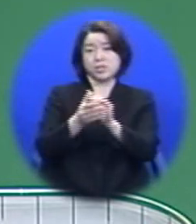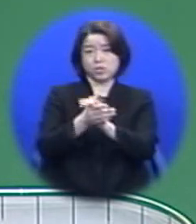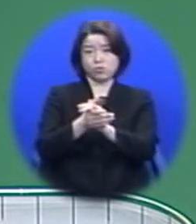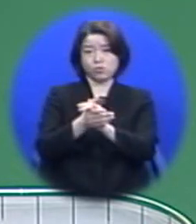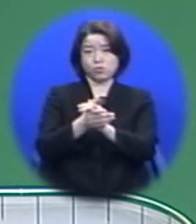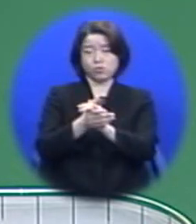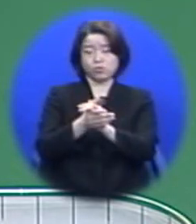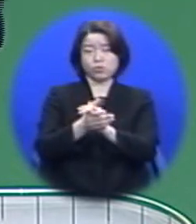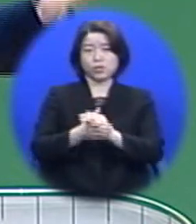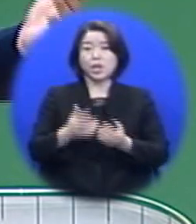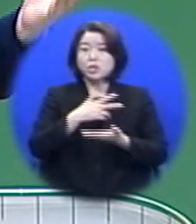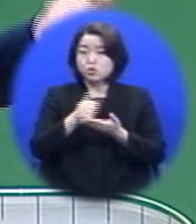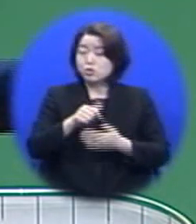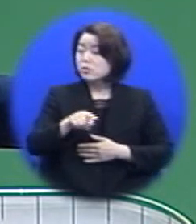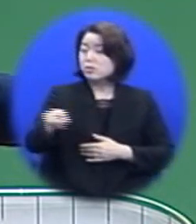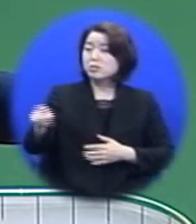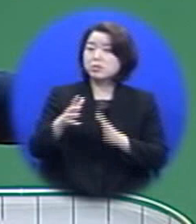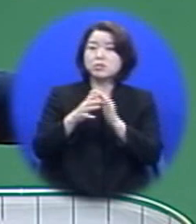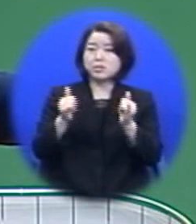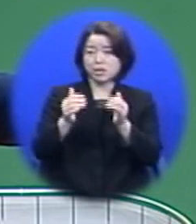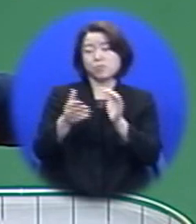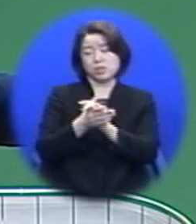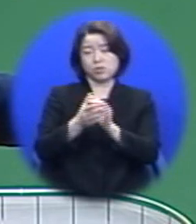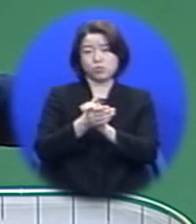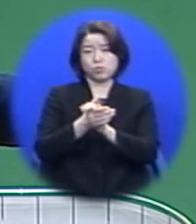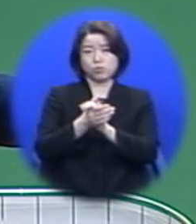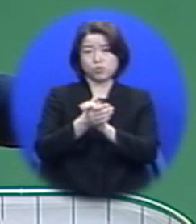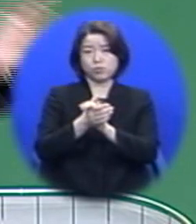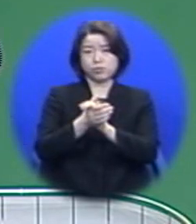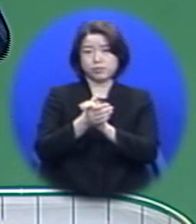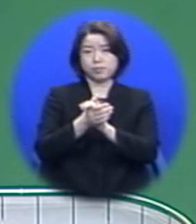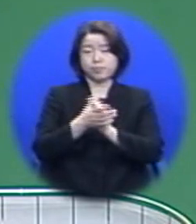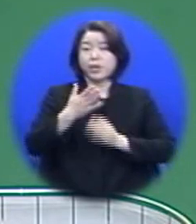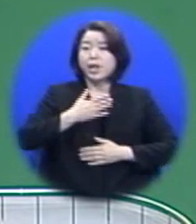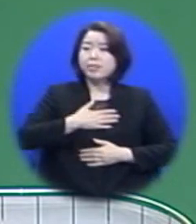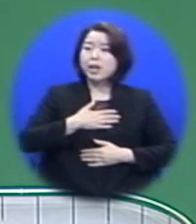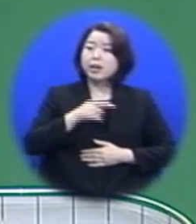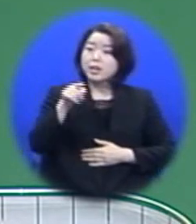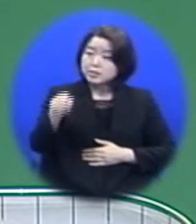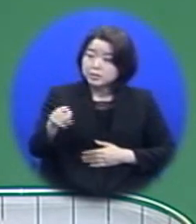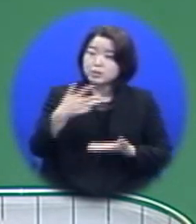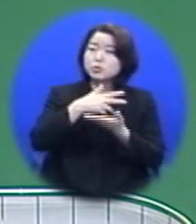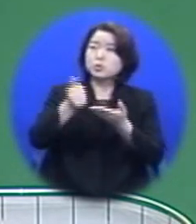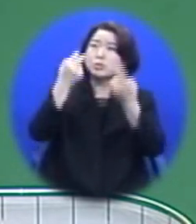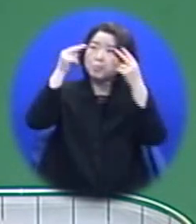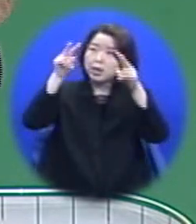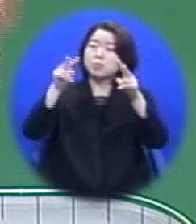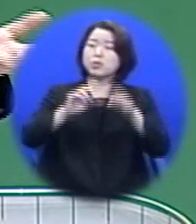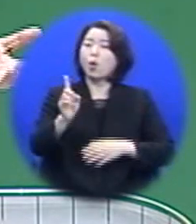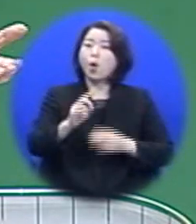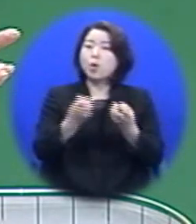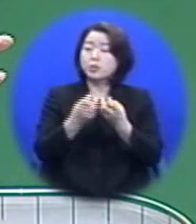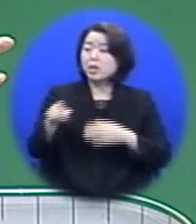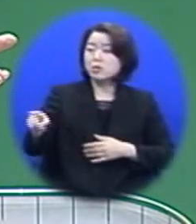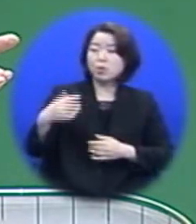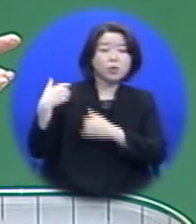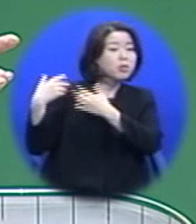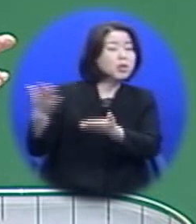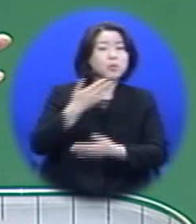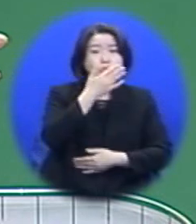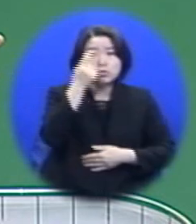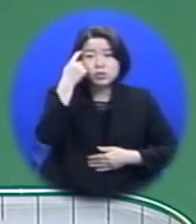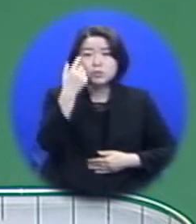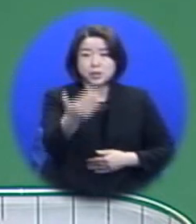친구였으니까 주님은 그런 사람들의 친구였어요 내가 그 주님을 바라보는데 어떻게 그걸 외면할 수